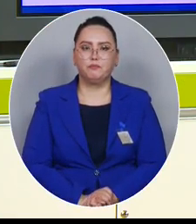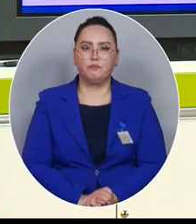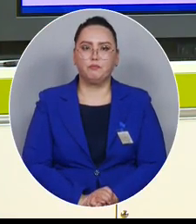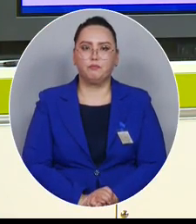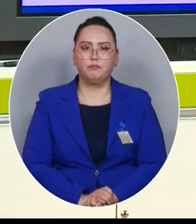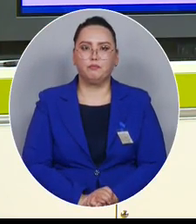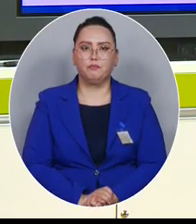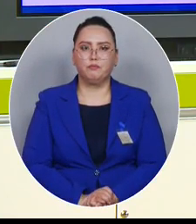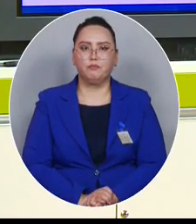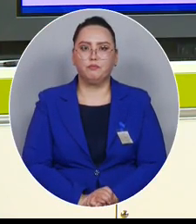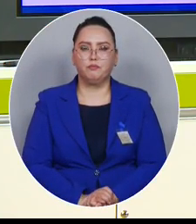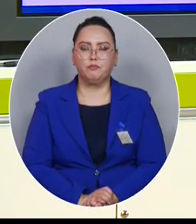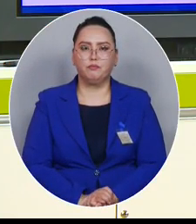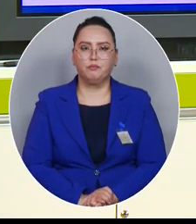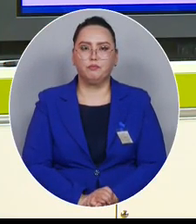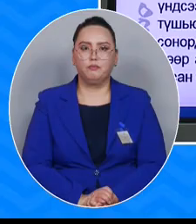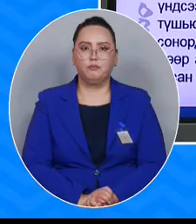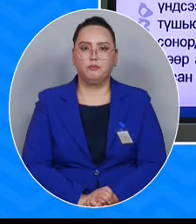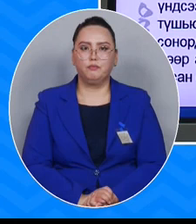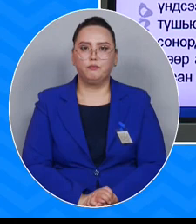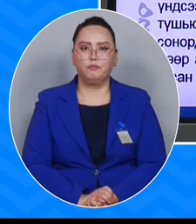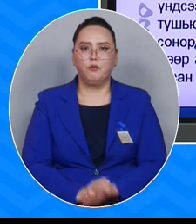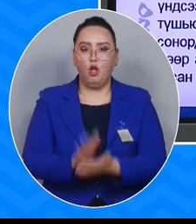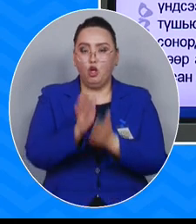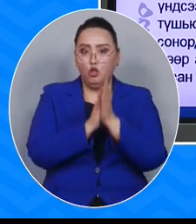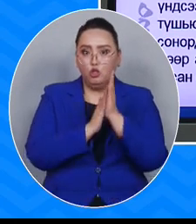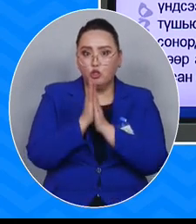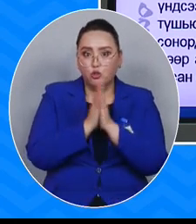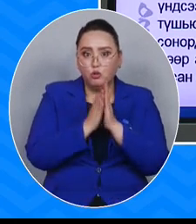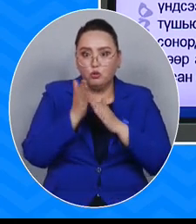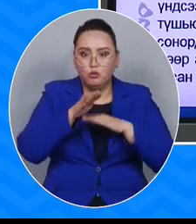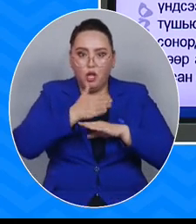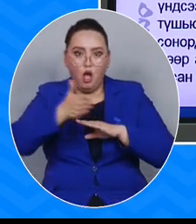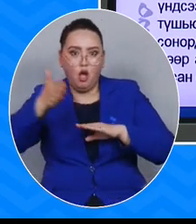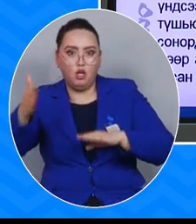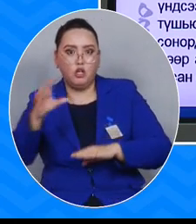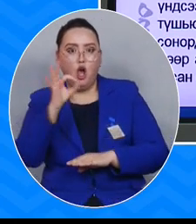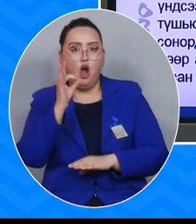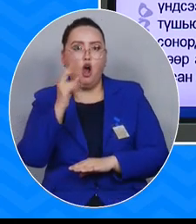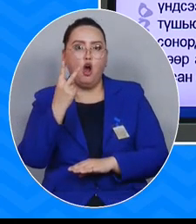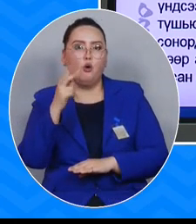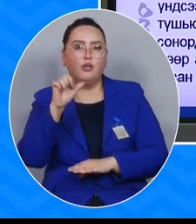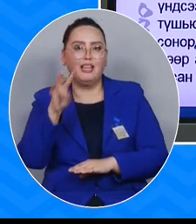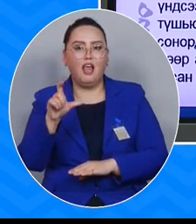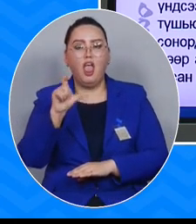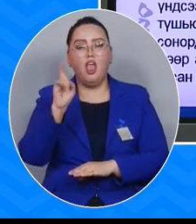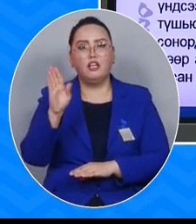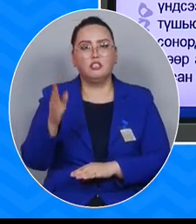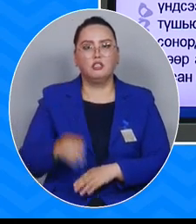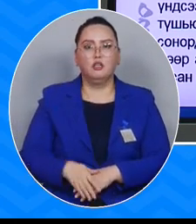Зай хэ бүгдээр ойсцхэээ. Шэн дөндайс хоохан өлэн нэх ахлэхээфтүүлээг дуудан эрвэлэээг,